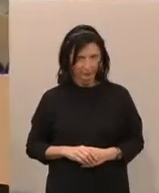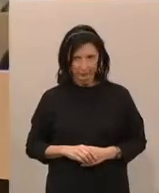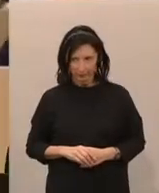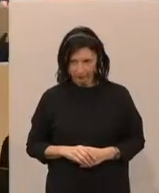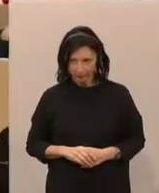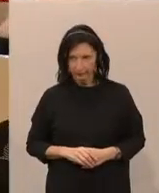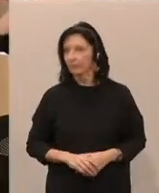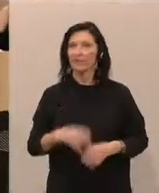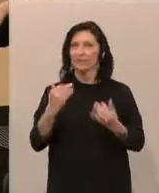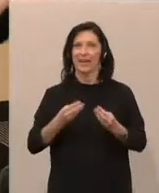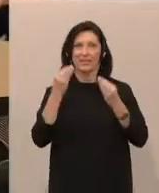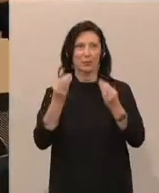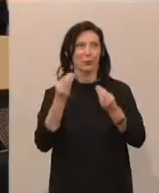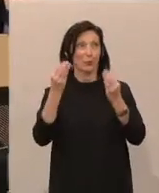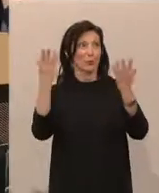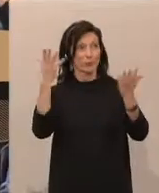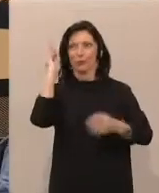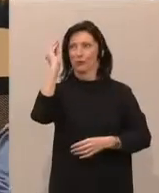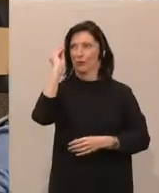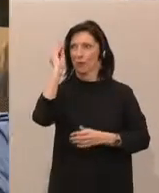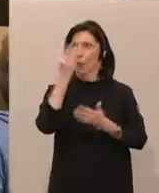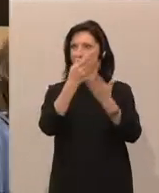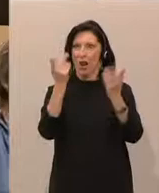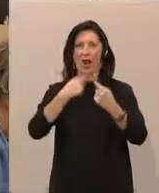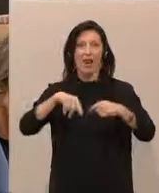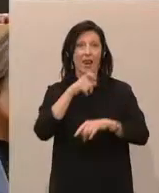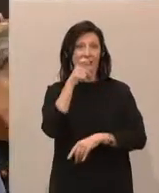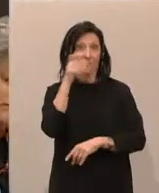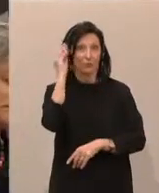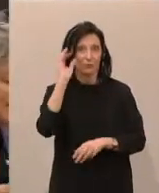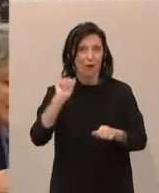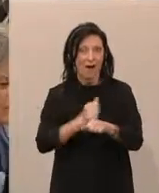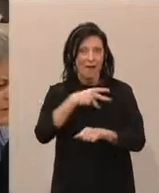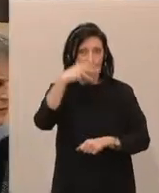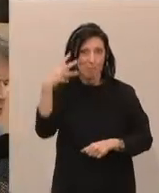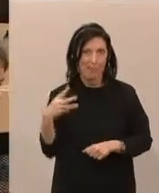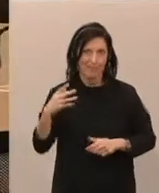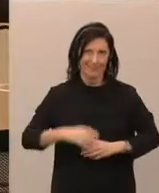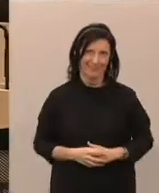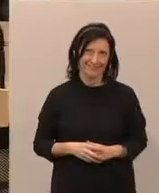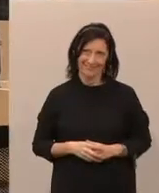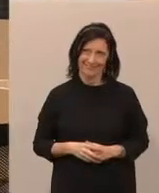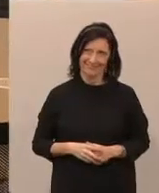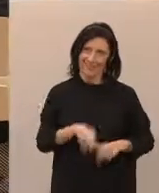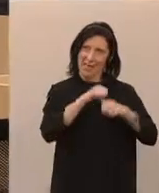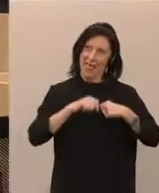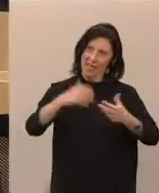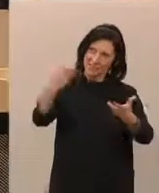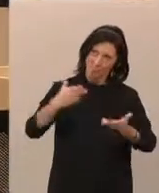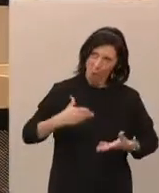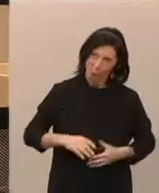ich begrüße ganz herzlich die schülerinnen und schüler der landesberufsschule hartberg bei uns immer herzlich willkommen